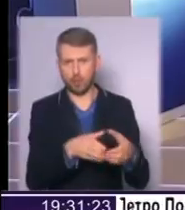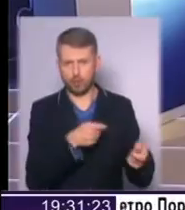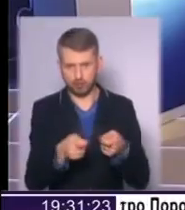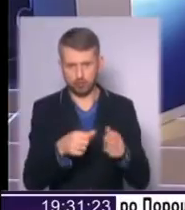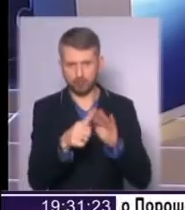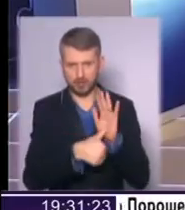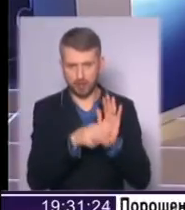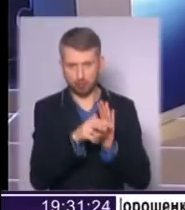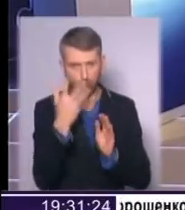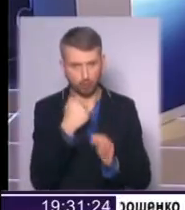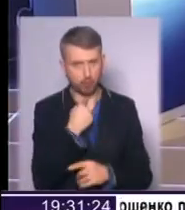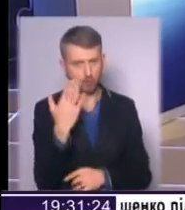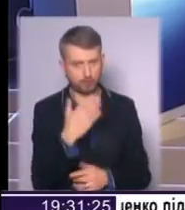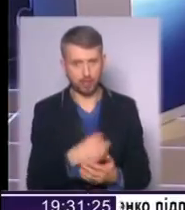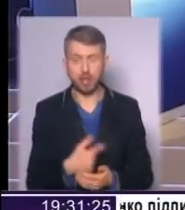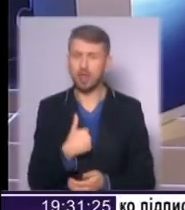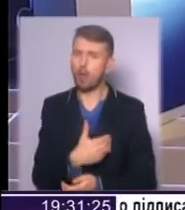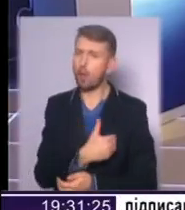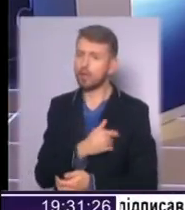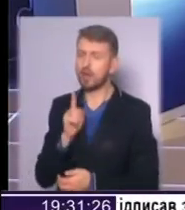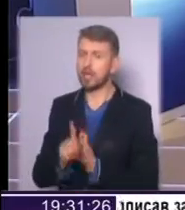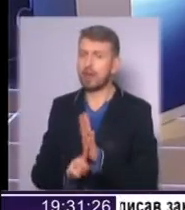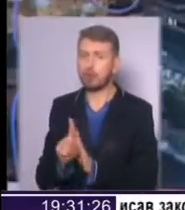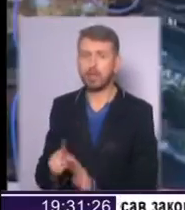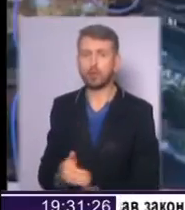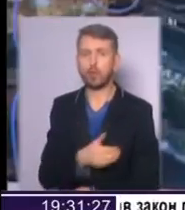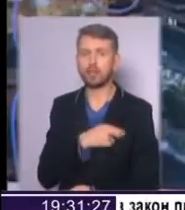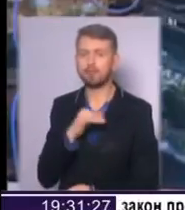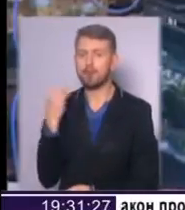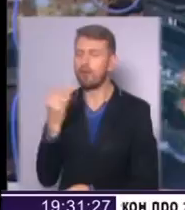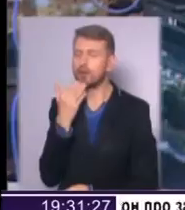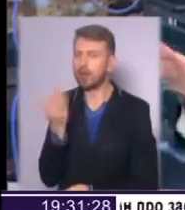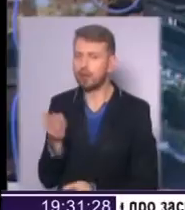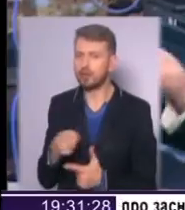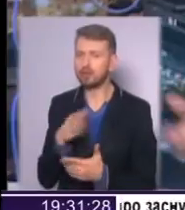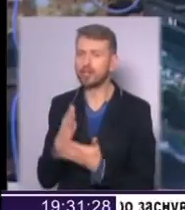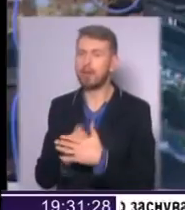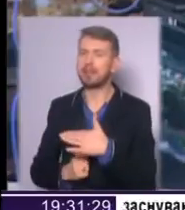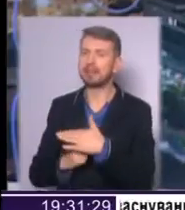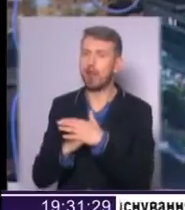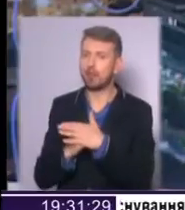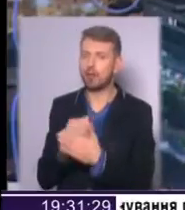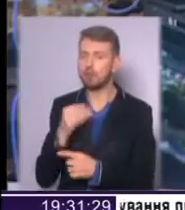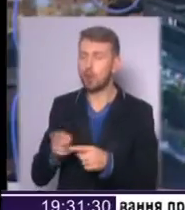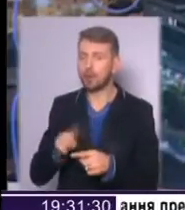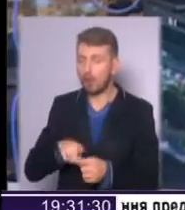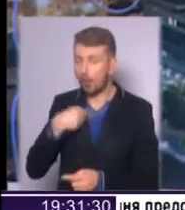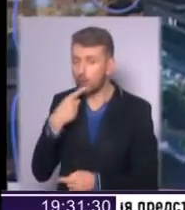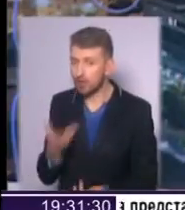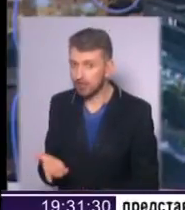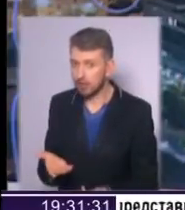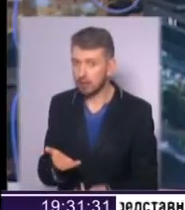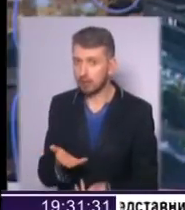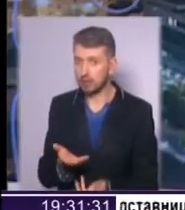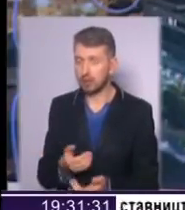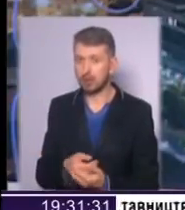коли голосували? Але на початку хотів би поцікавитися, чи є підстави, скажімо так, про це взагалі говорити. Про що? І в ефірі в